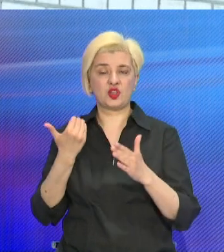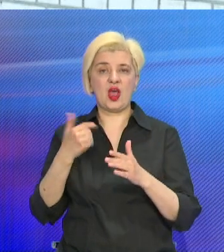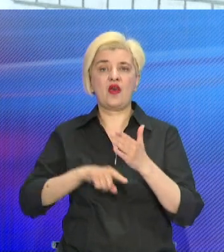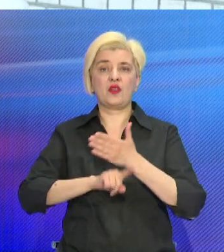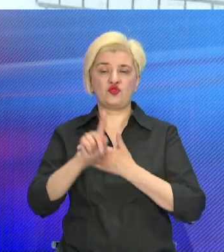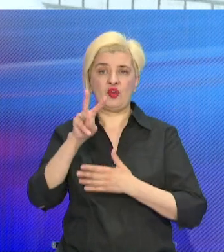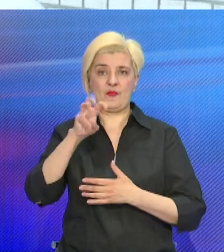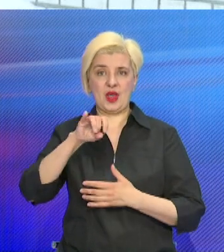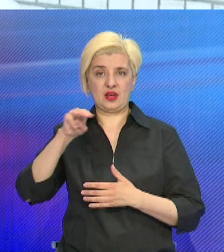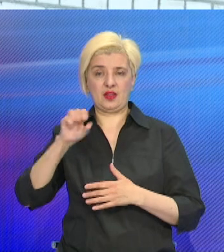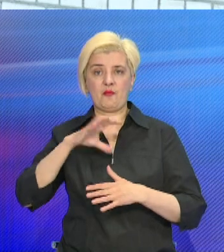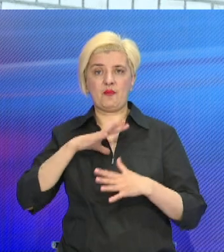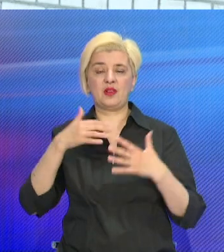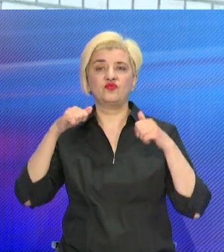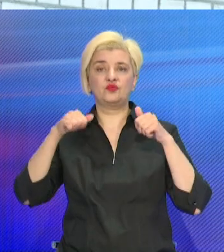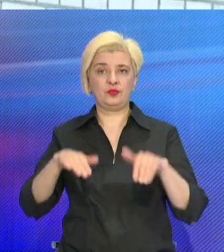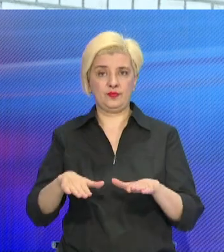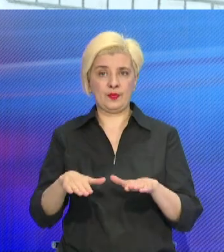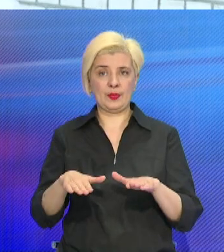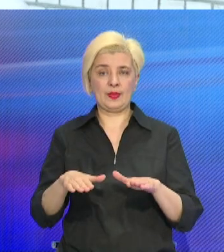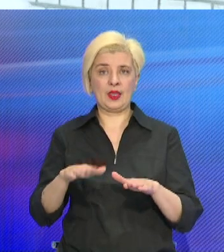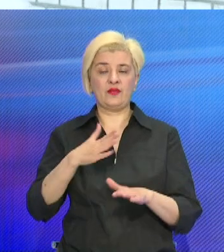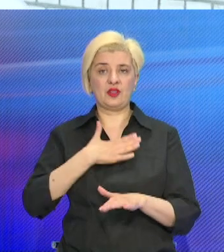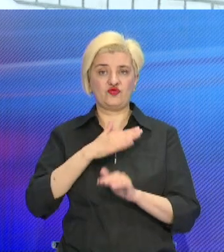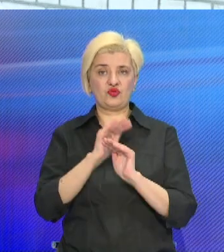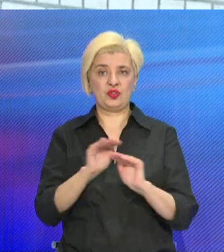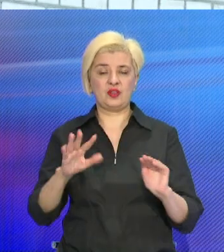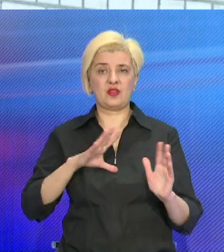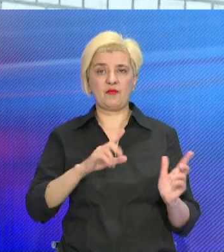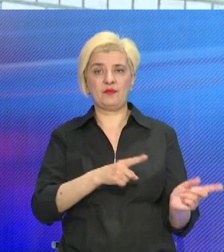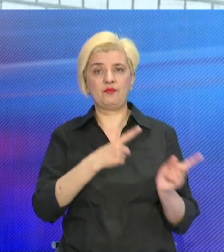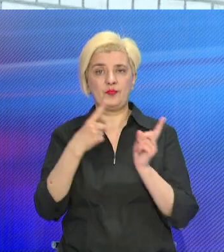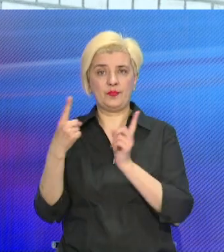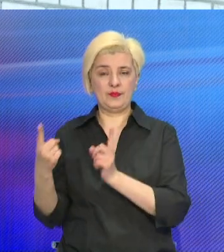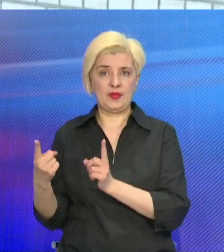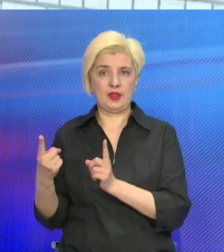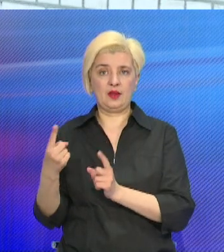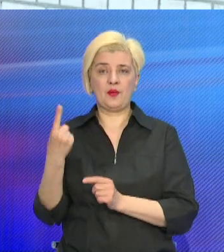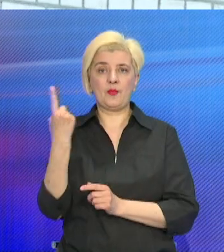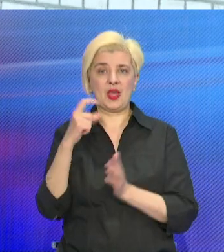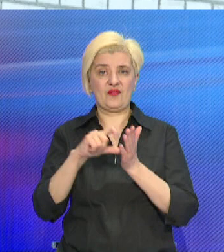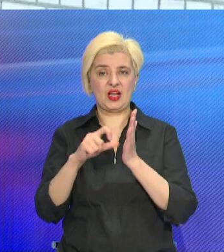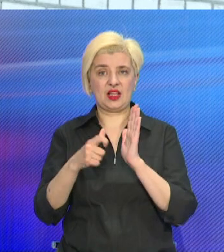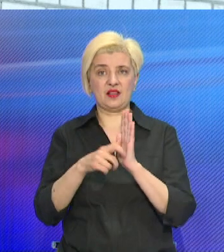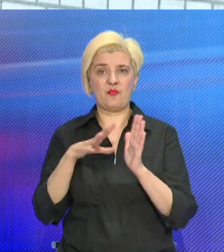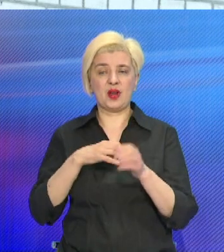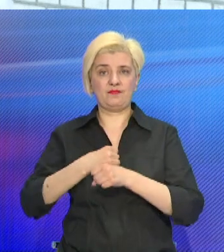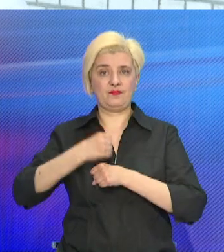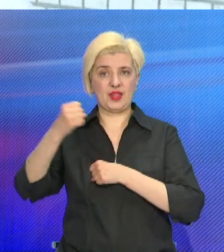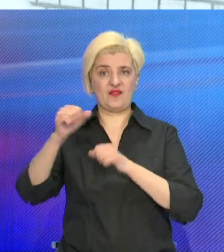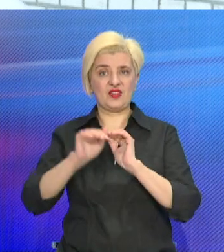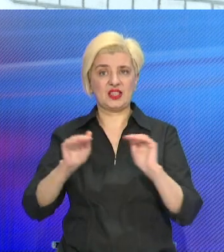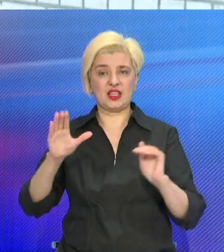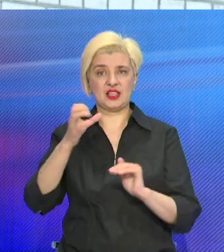Начиная с марта было принято решение, и наши дети переведены, первые классы были определены в детский